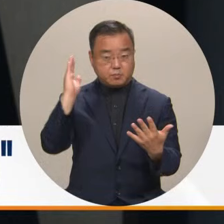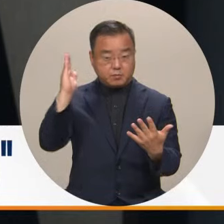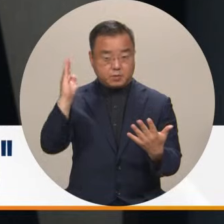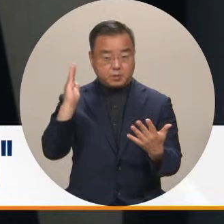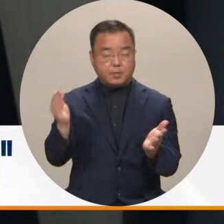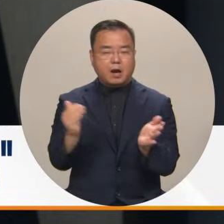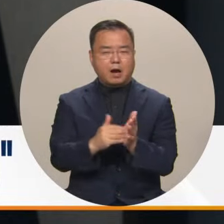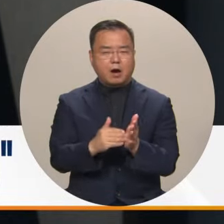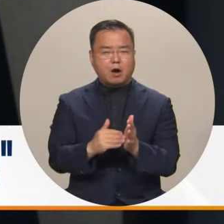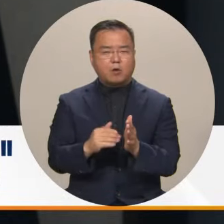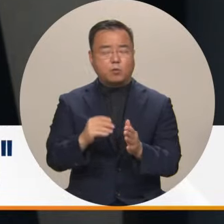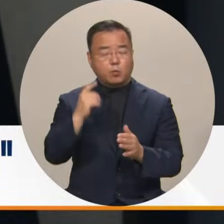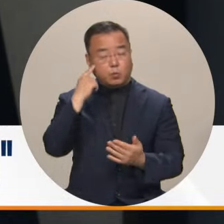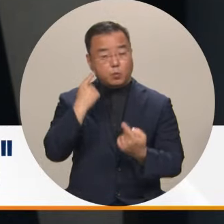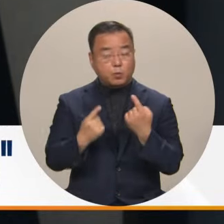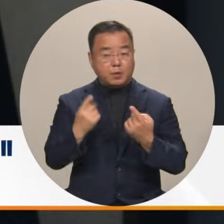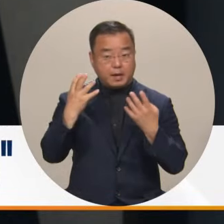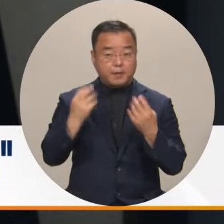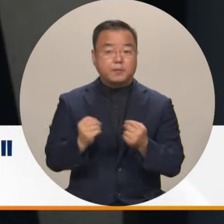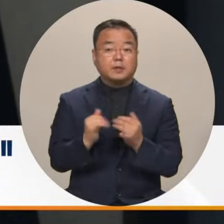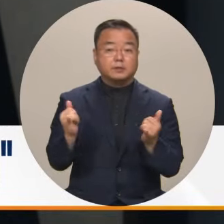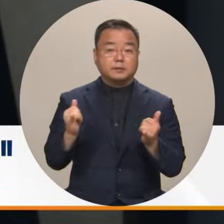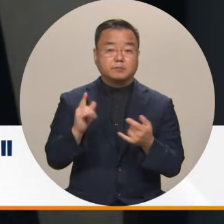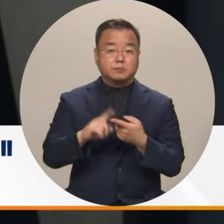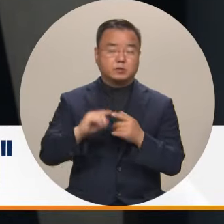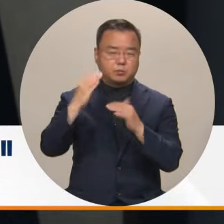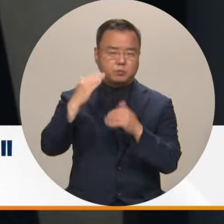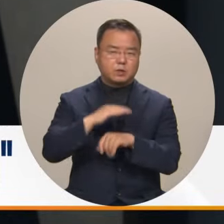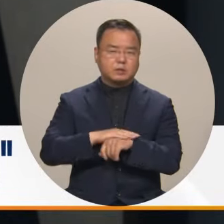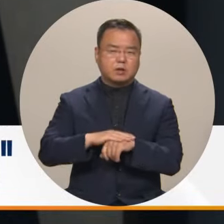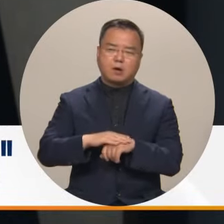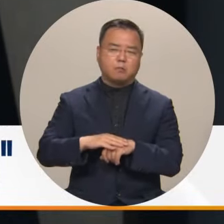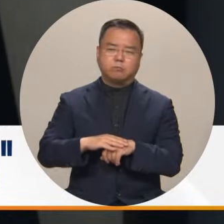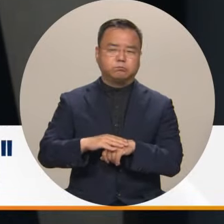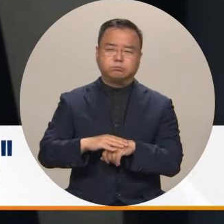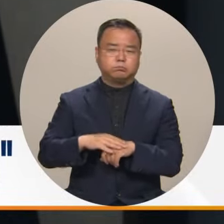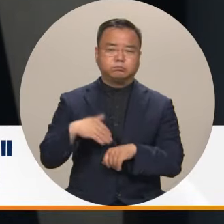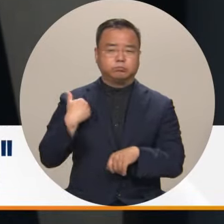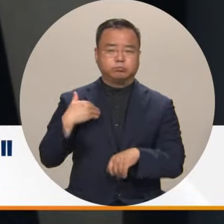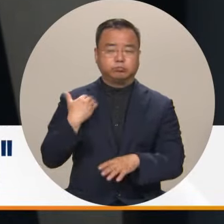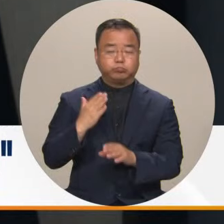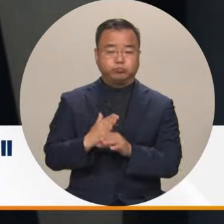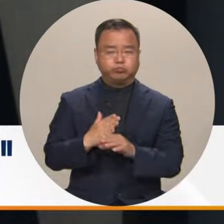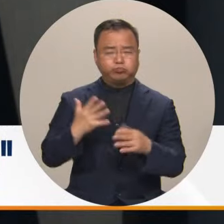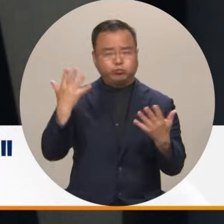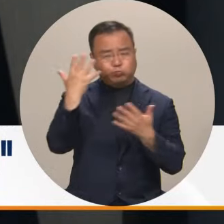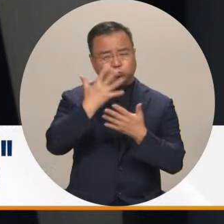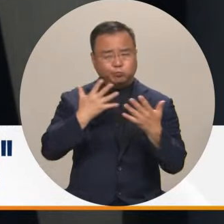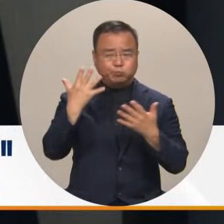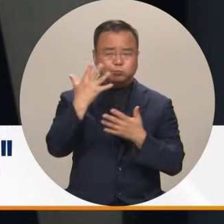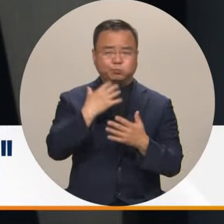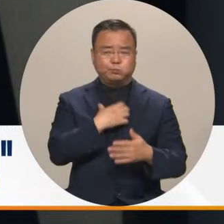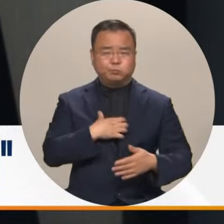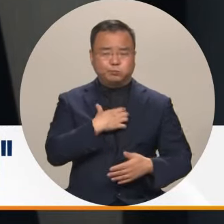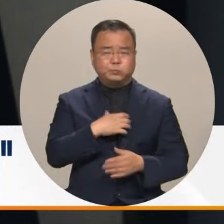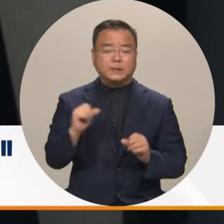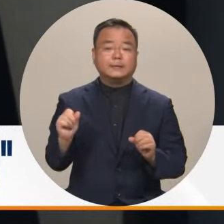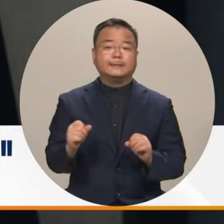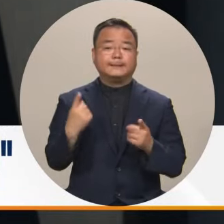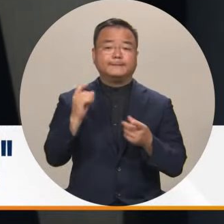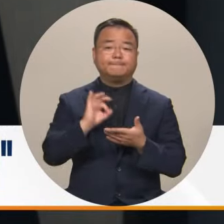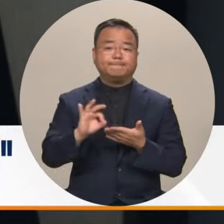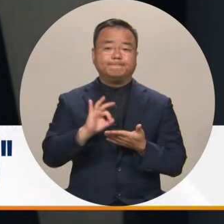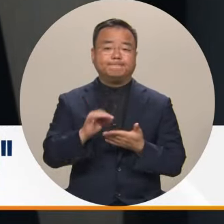의외로 많은 교육자들이이 부분을 잘 모르고 있고 그러면서 한편으로는 막연하게 불안한데 또 한편으로는 사용은